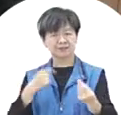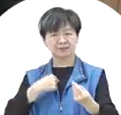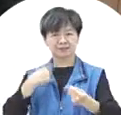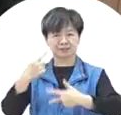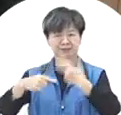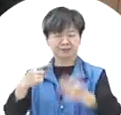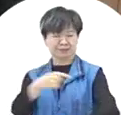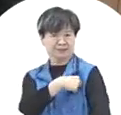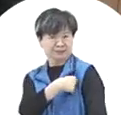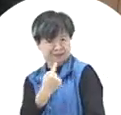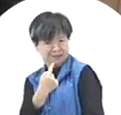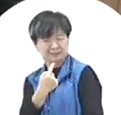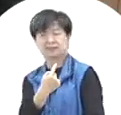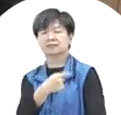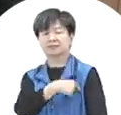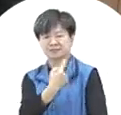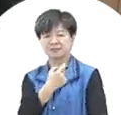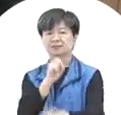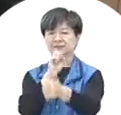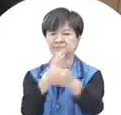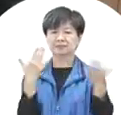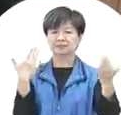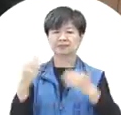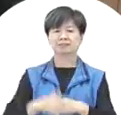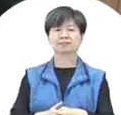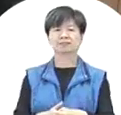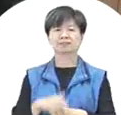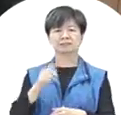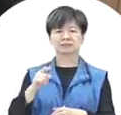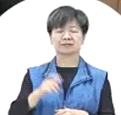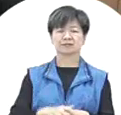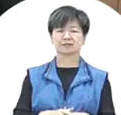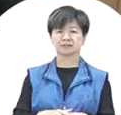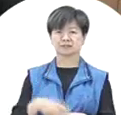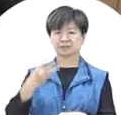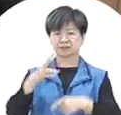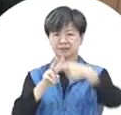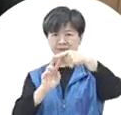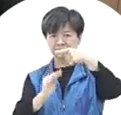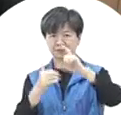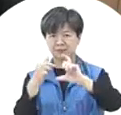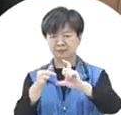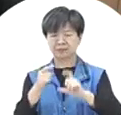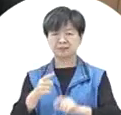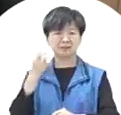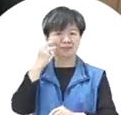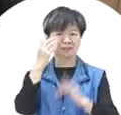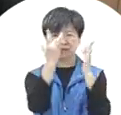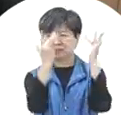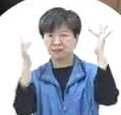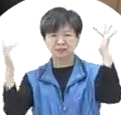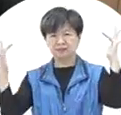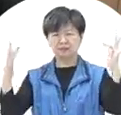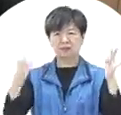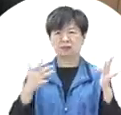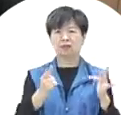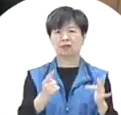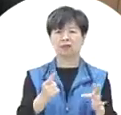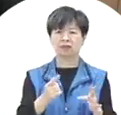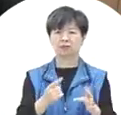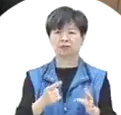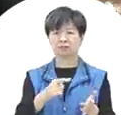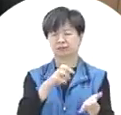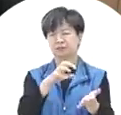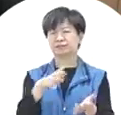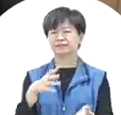一已经非常清楚告诉你，在三芝区有高达快5公顷的面积的松树受到危害，市长，农业局不及